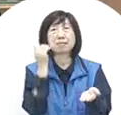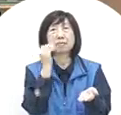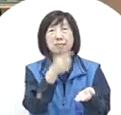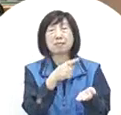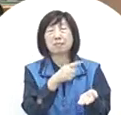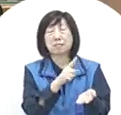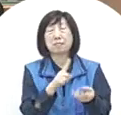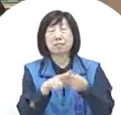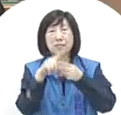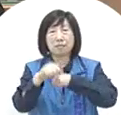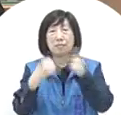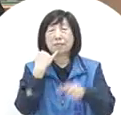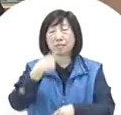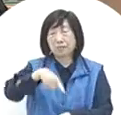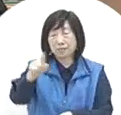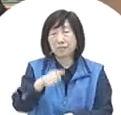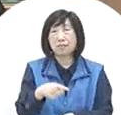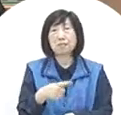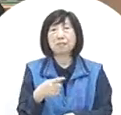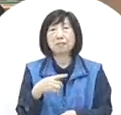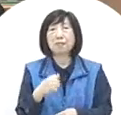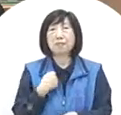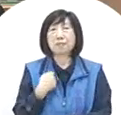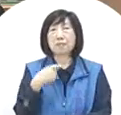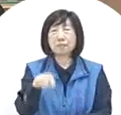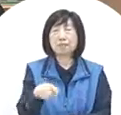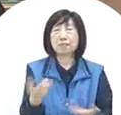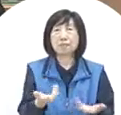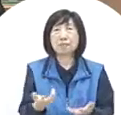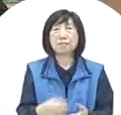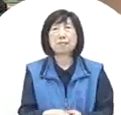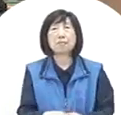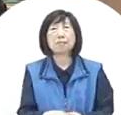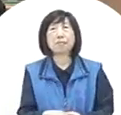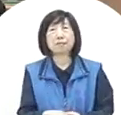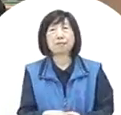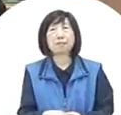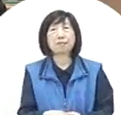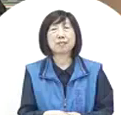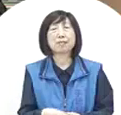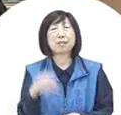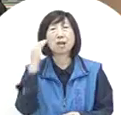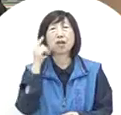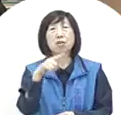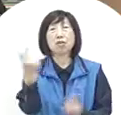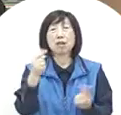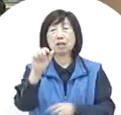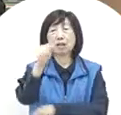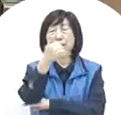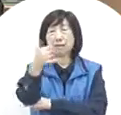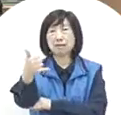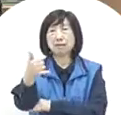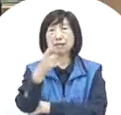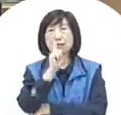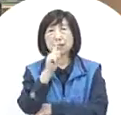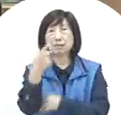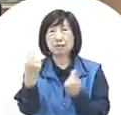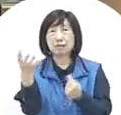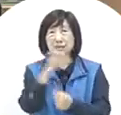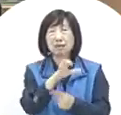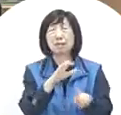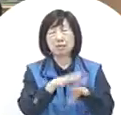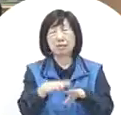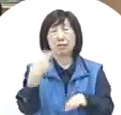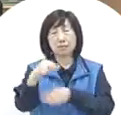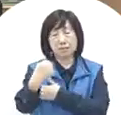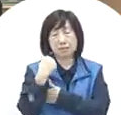解到底这问题就成不是议员所 说的。我想应该够清楚了啦、哦。哎， 如果是议员所说的是这样子，我想我们内部会做一个积极的调